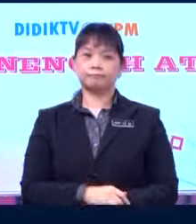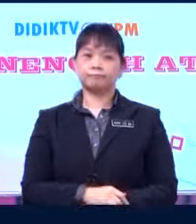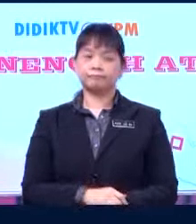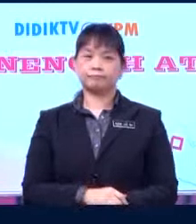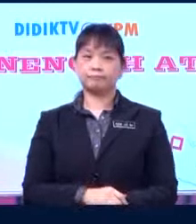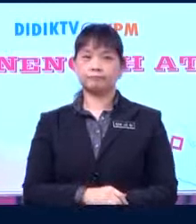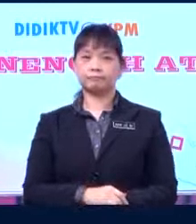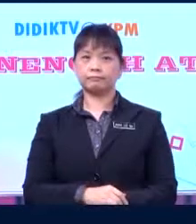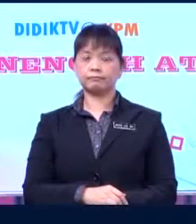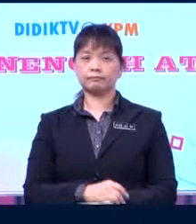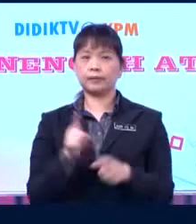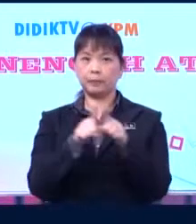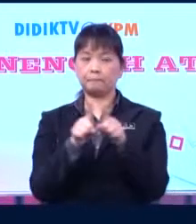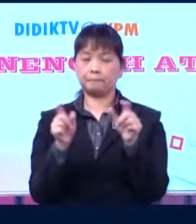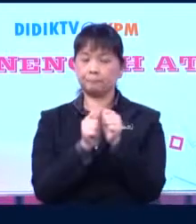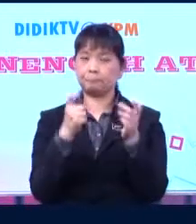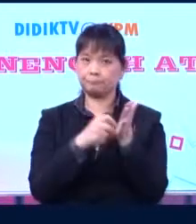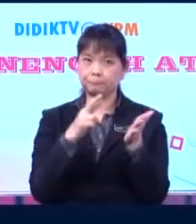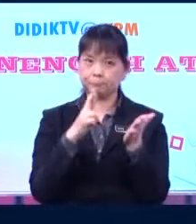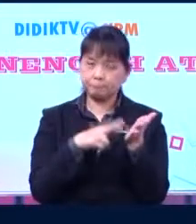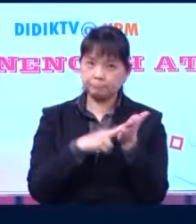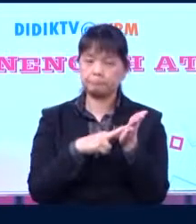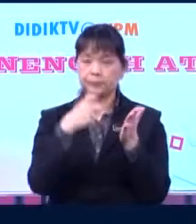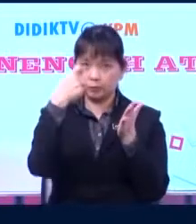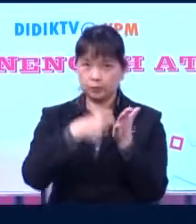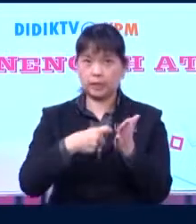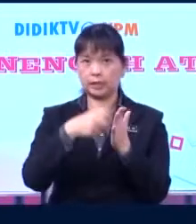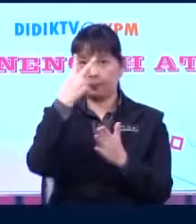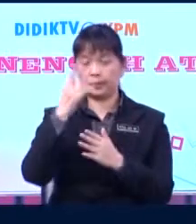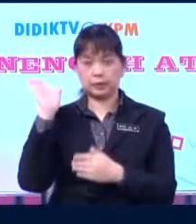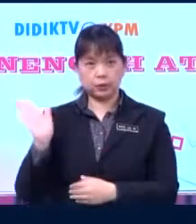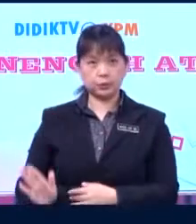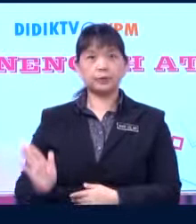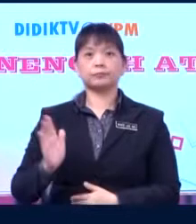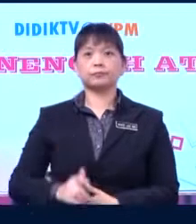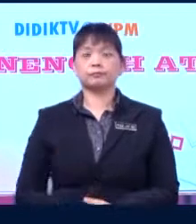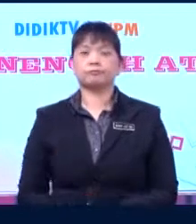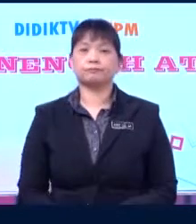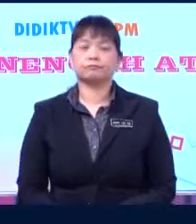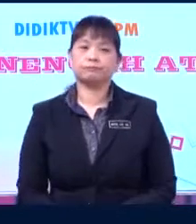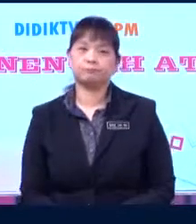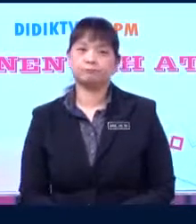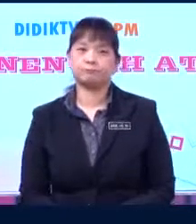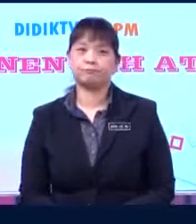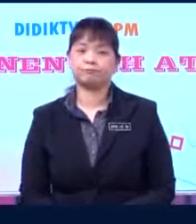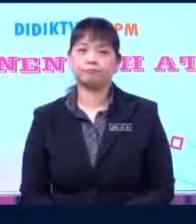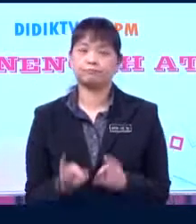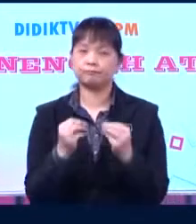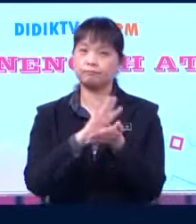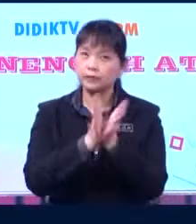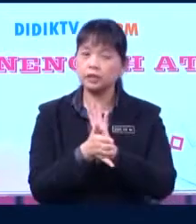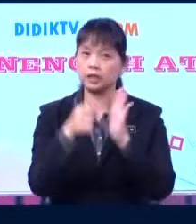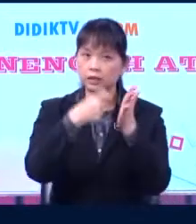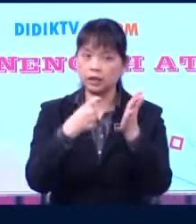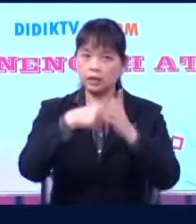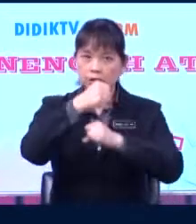dengan kadar cuka ideal yaitu 437 sini Oke jadi nggak cari nilai kegunaan bila